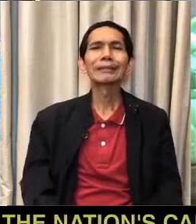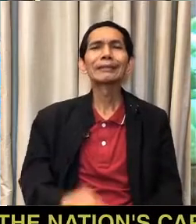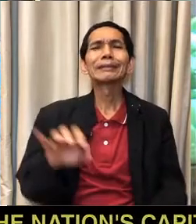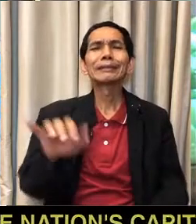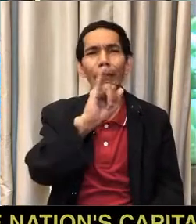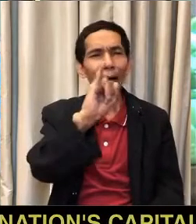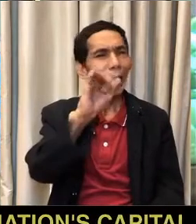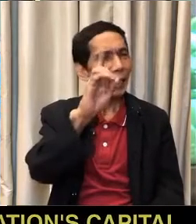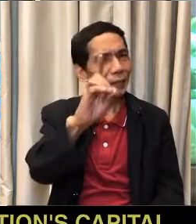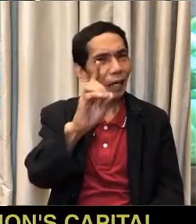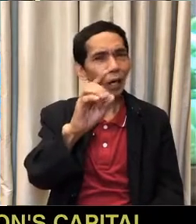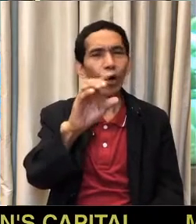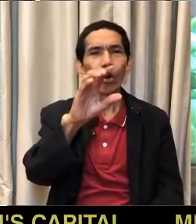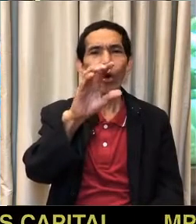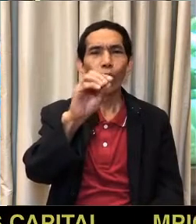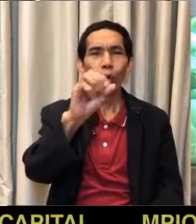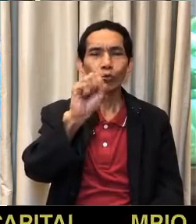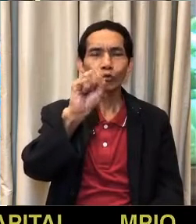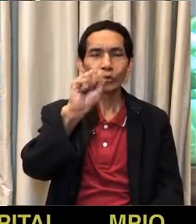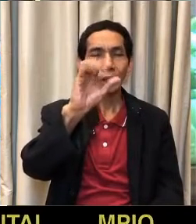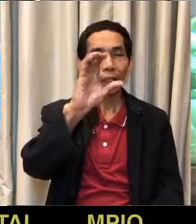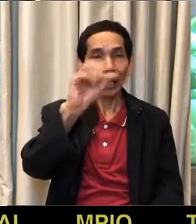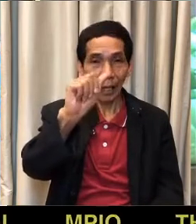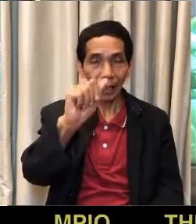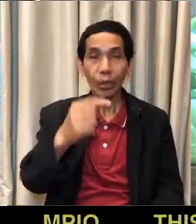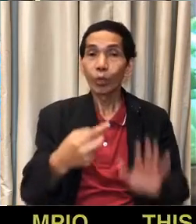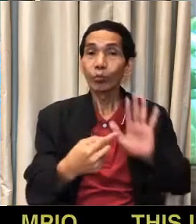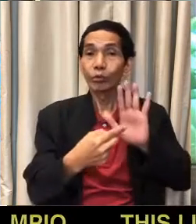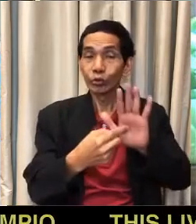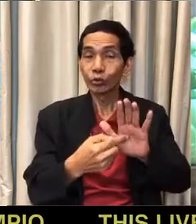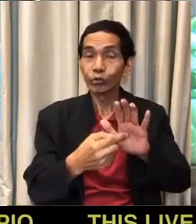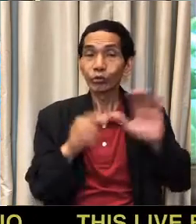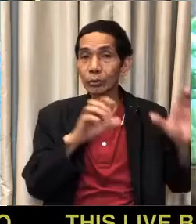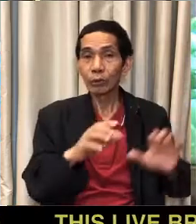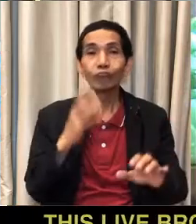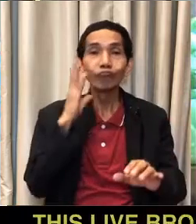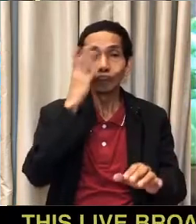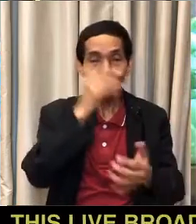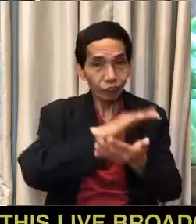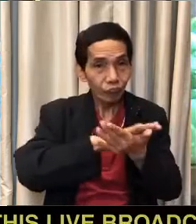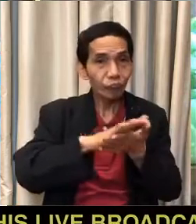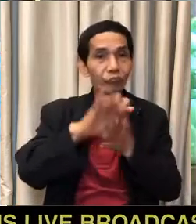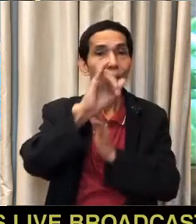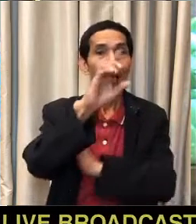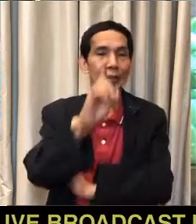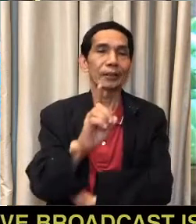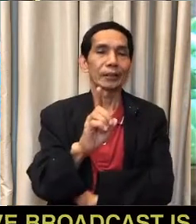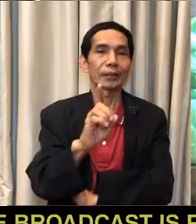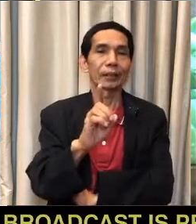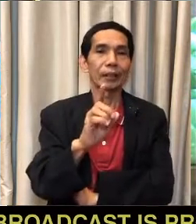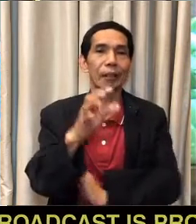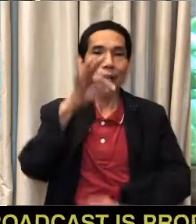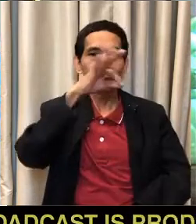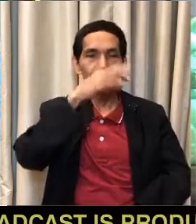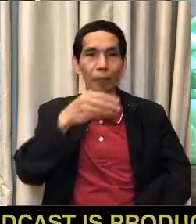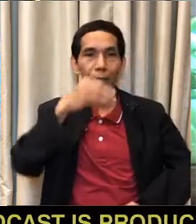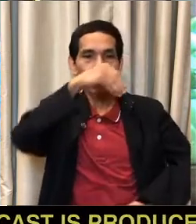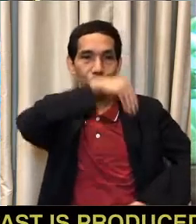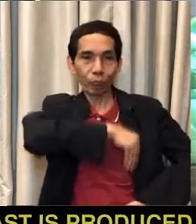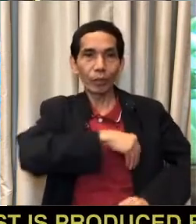ID ng OSCA o sa atin, ginagawa na mas maganda yung ID para maibulsan ng